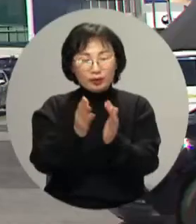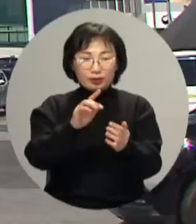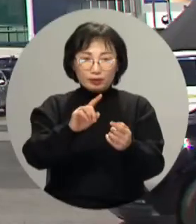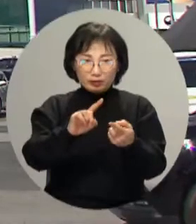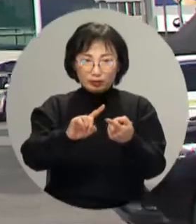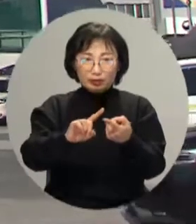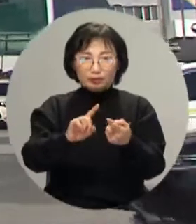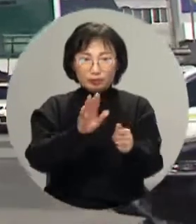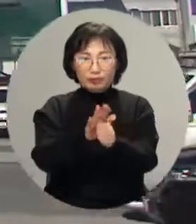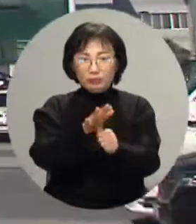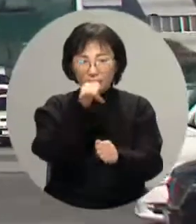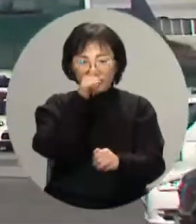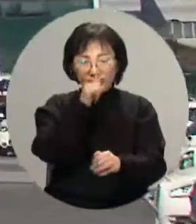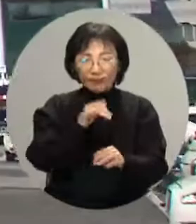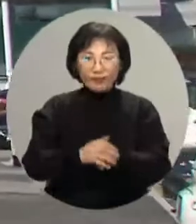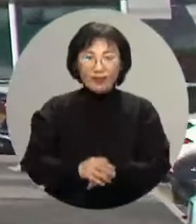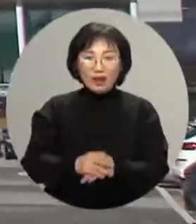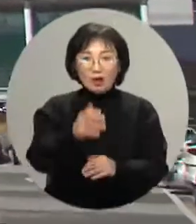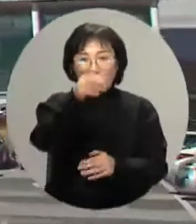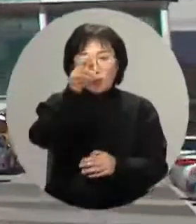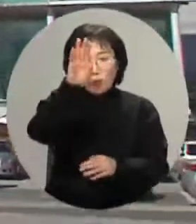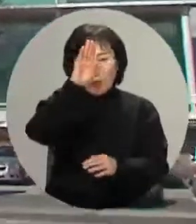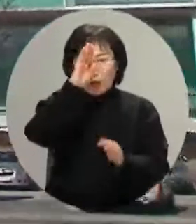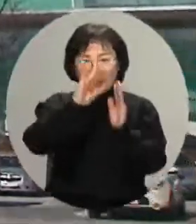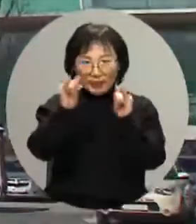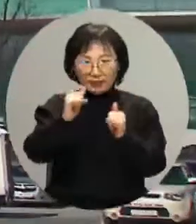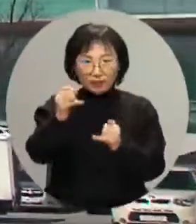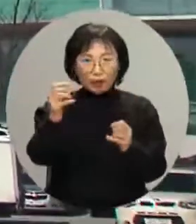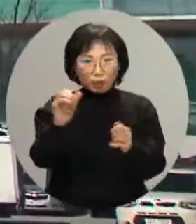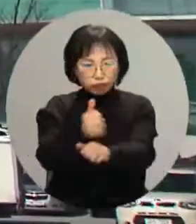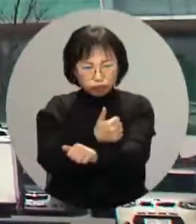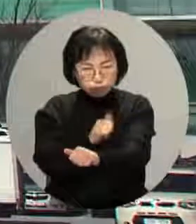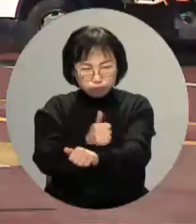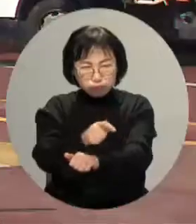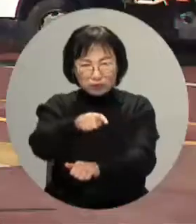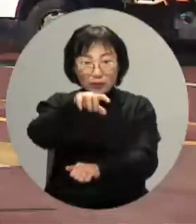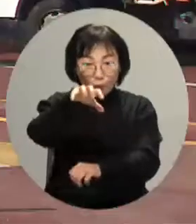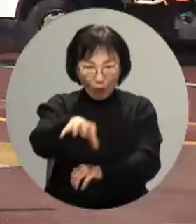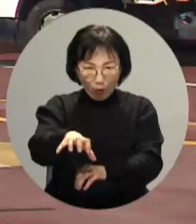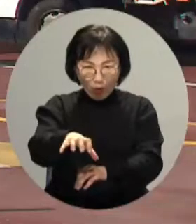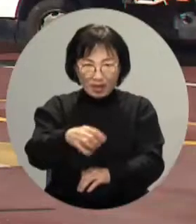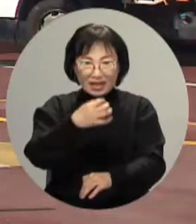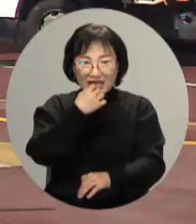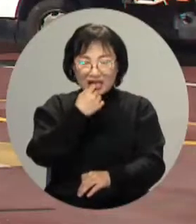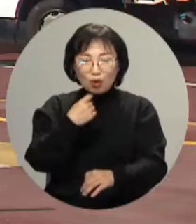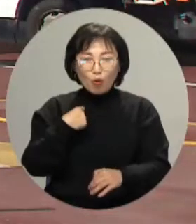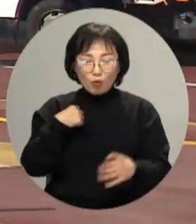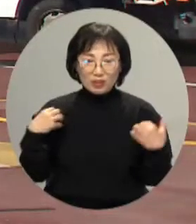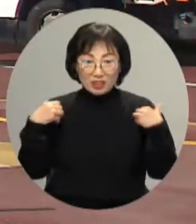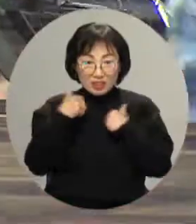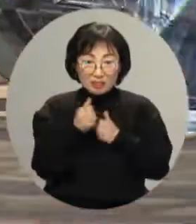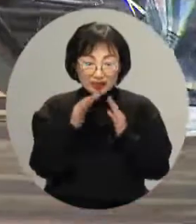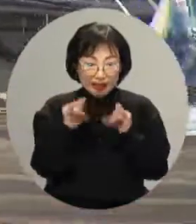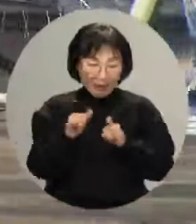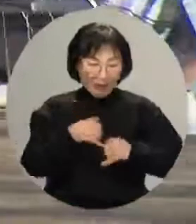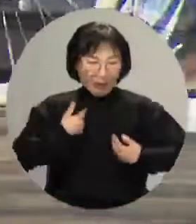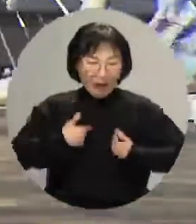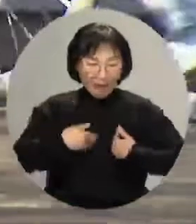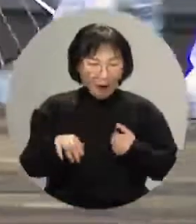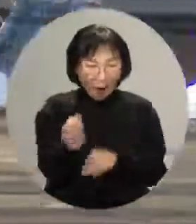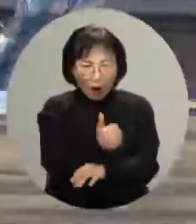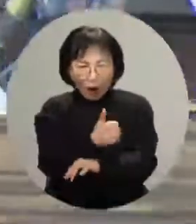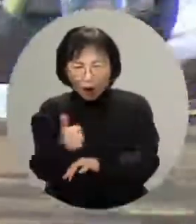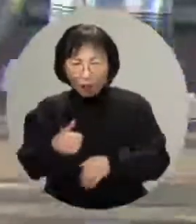기자입니다 환자들이 쉼없이 드나드는 원광대학교 병원 하얀 가운입은 전공의들이 분주히 움직이고 있어야